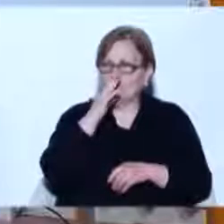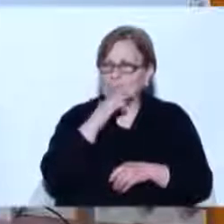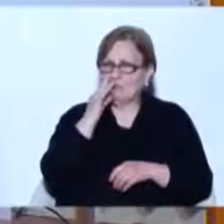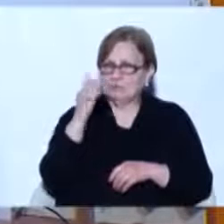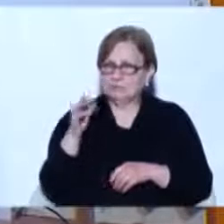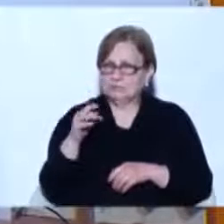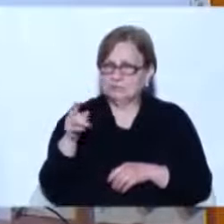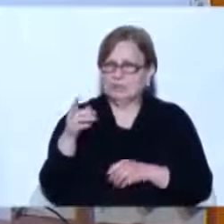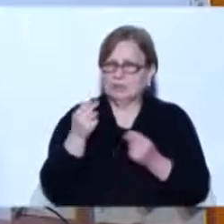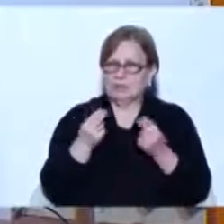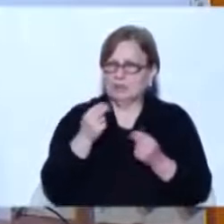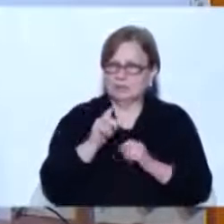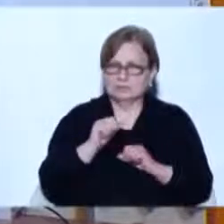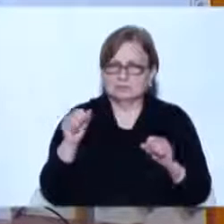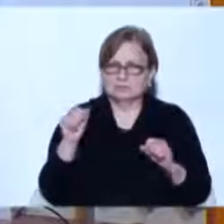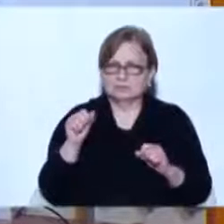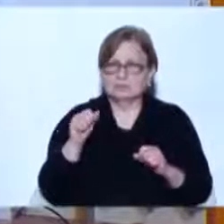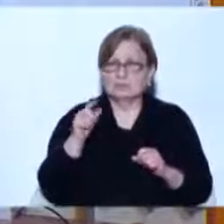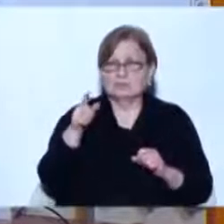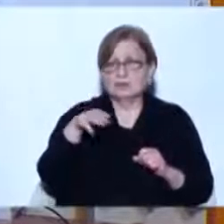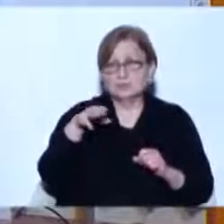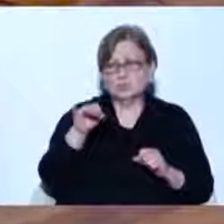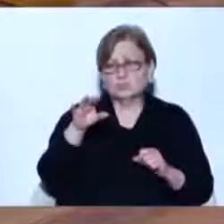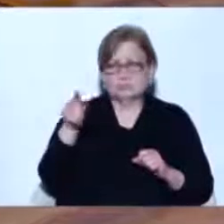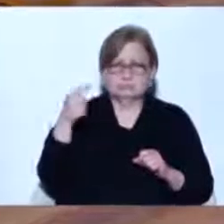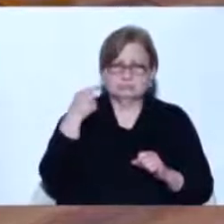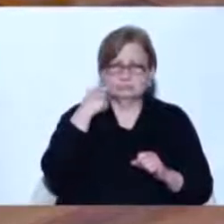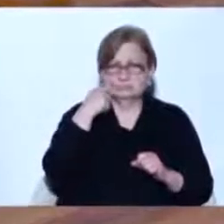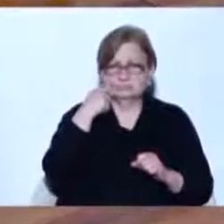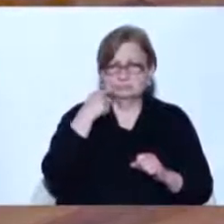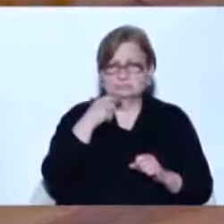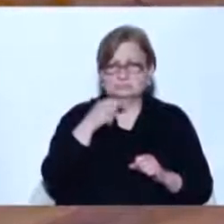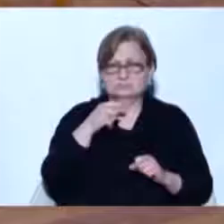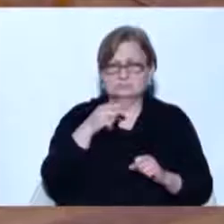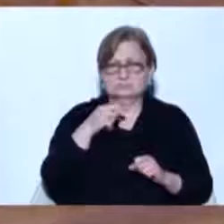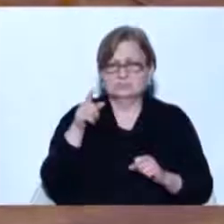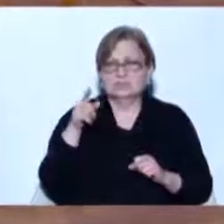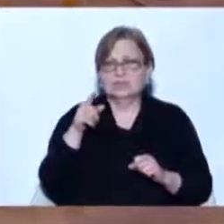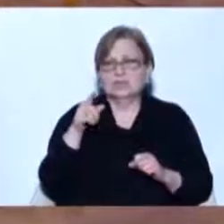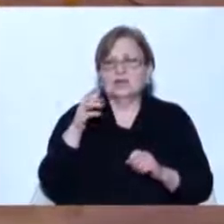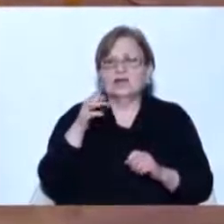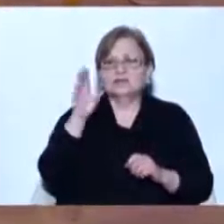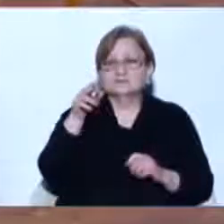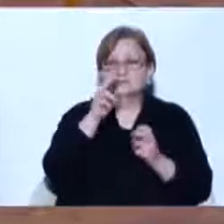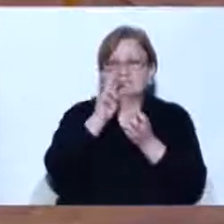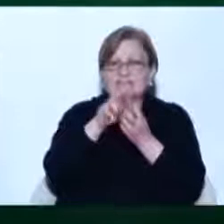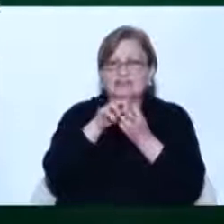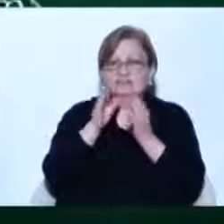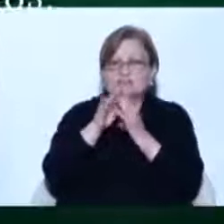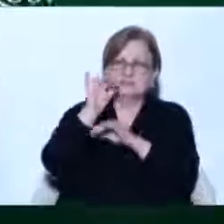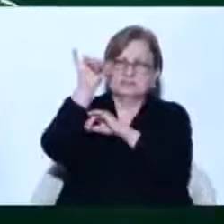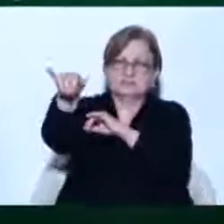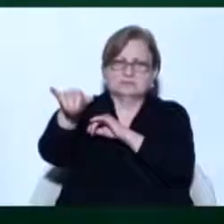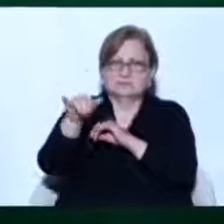მამა. ტოტოს წყინდა მამის საყვედური. ხშირად ციყვის ფუღუროში იმალებოდა და